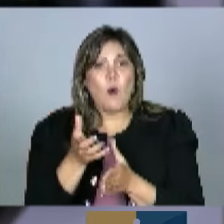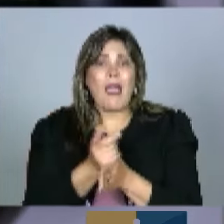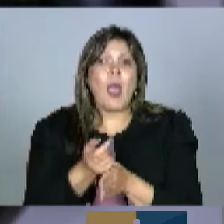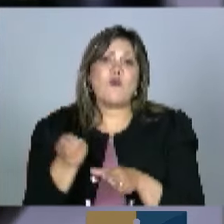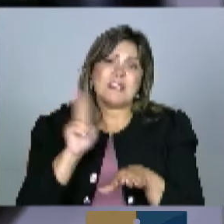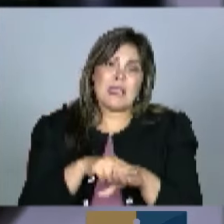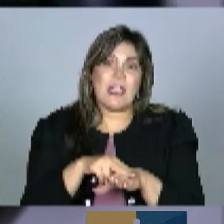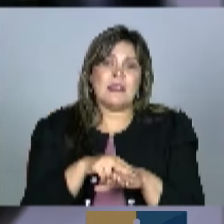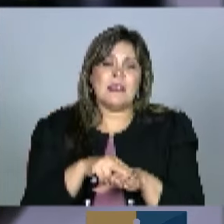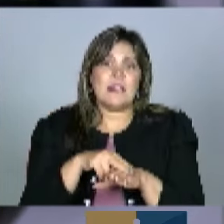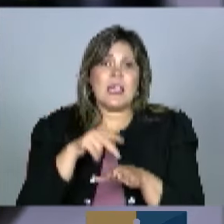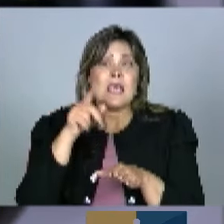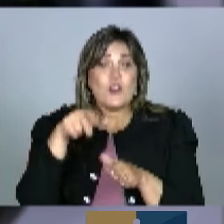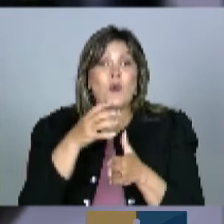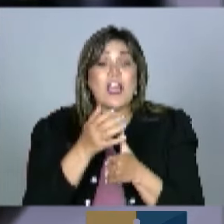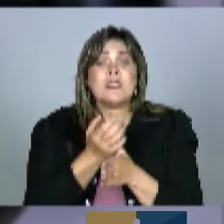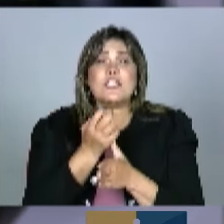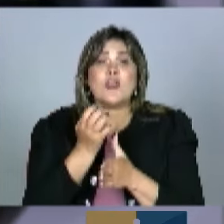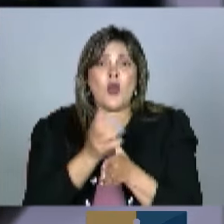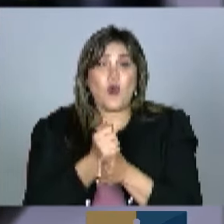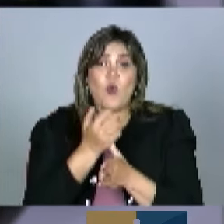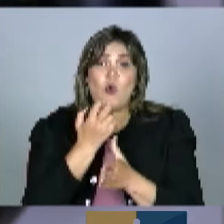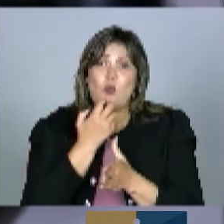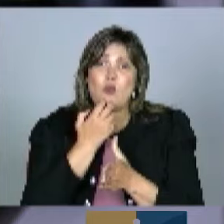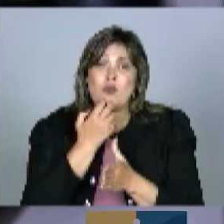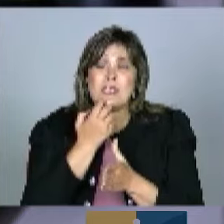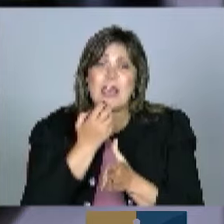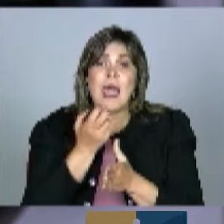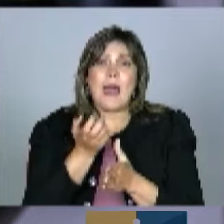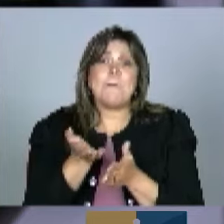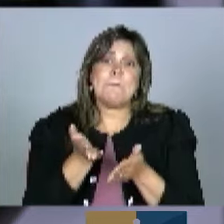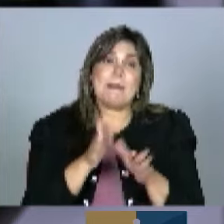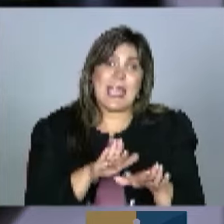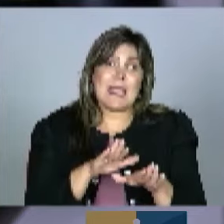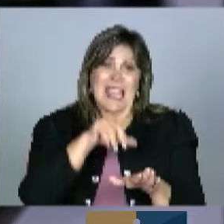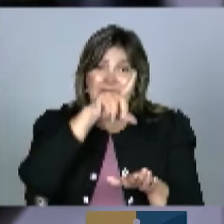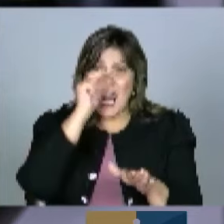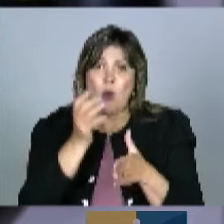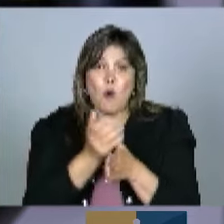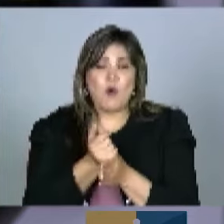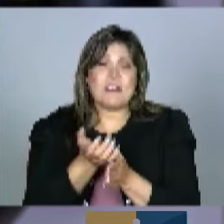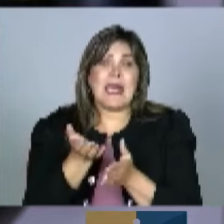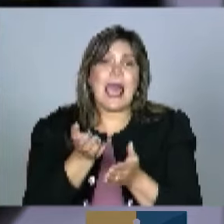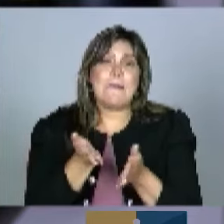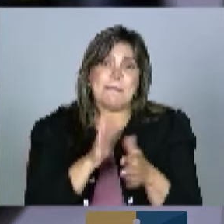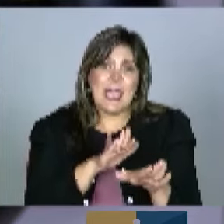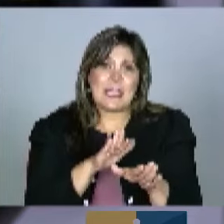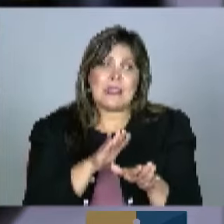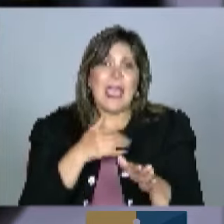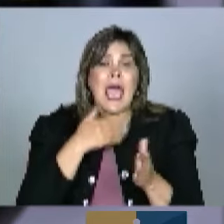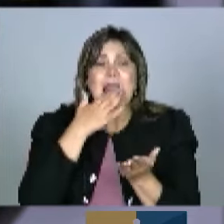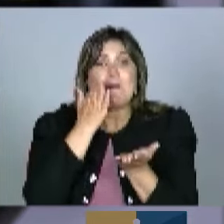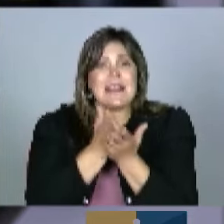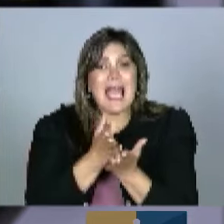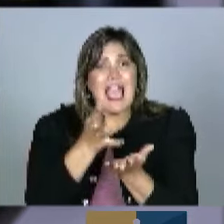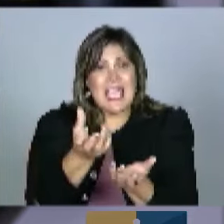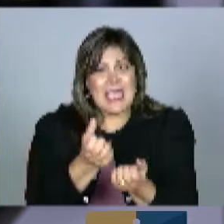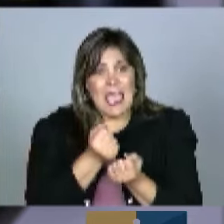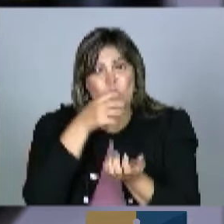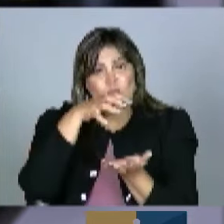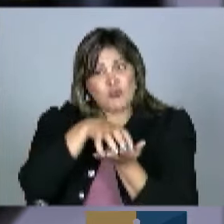هل لو هو توفر عشان راجل كبير من حق مراته تقعد في الشقه انت اي استاذ استاذ